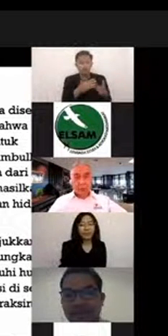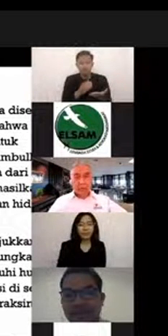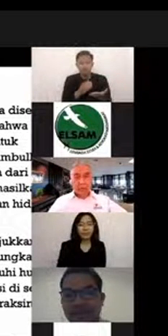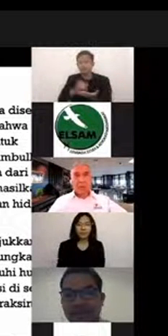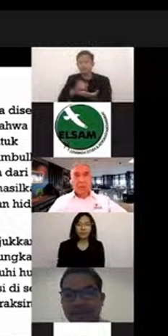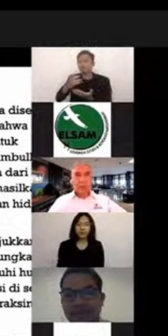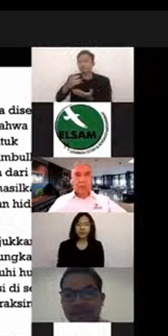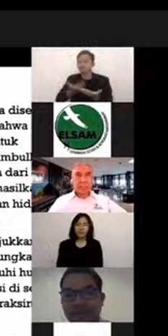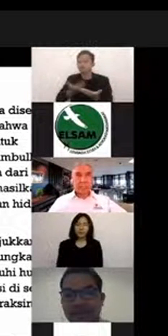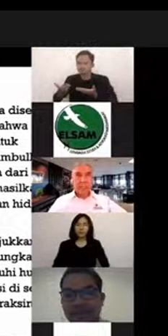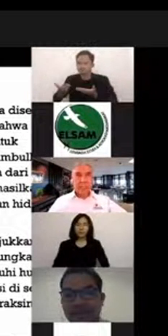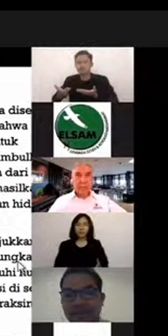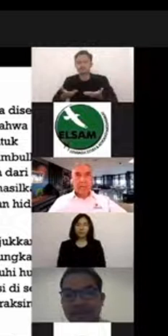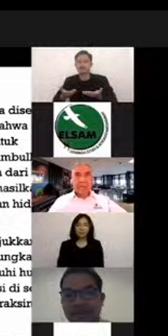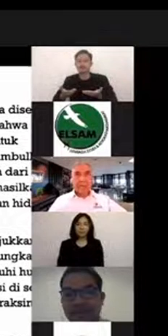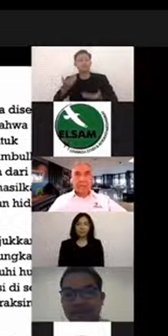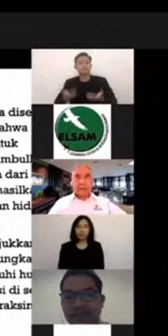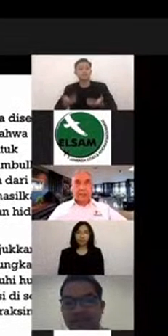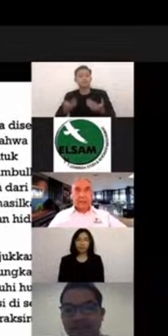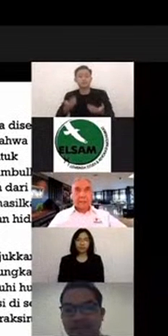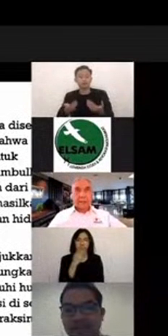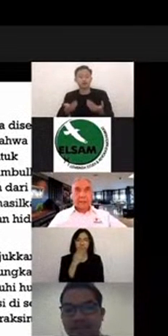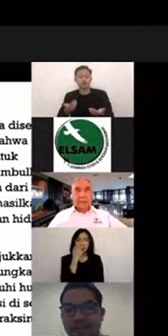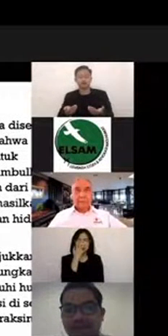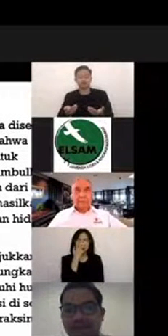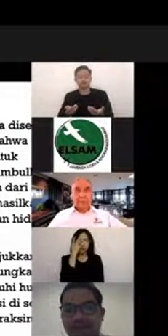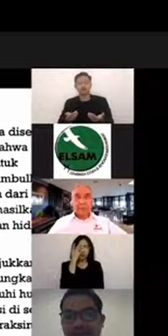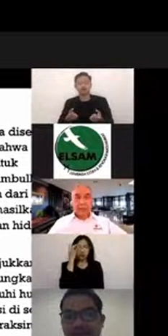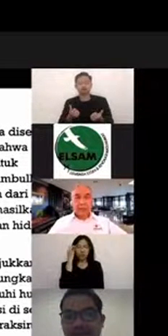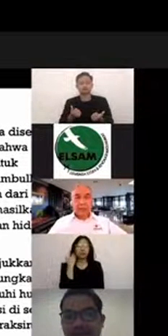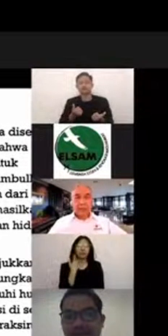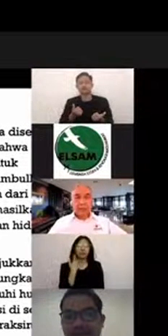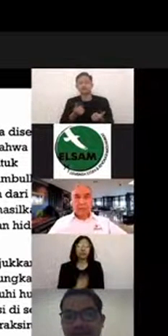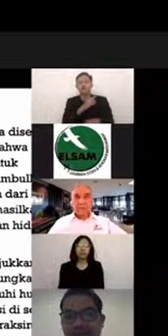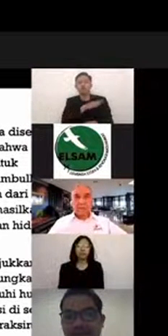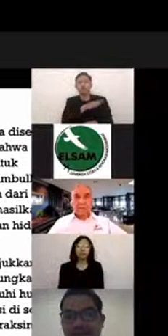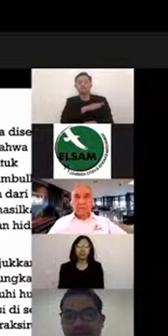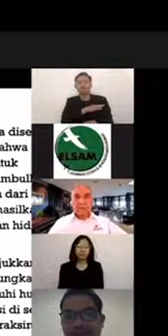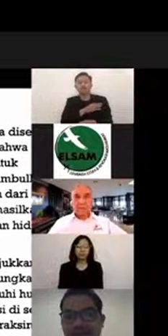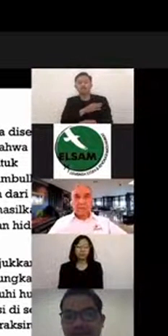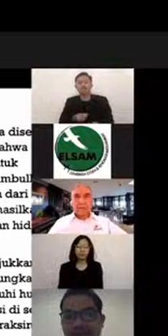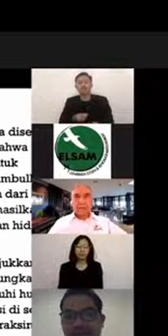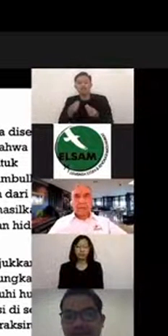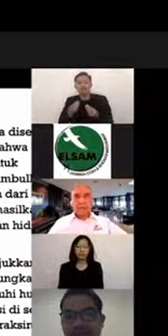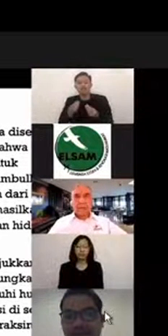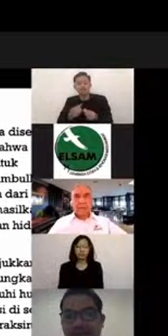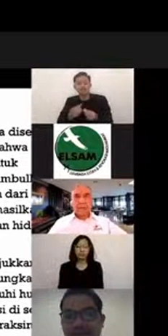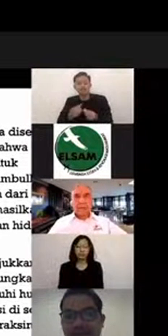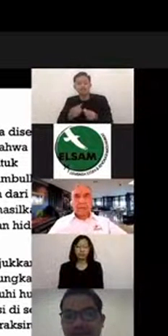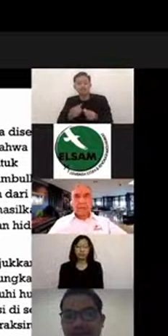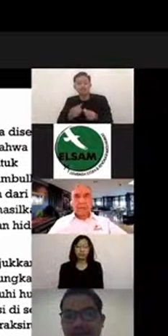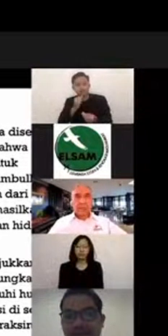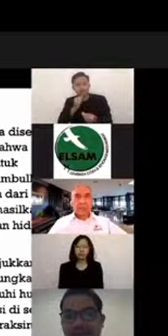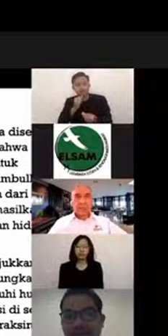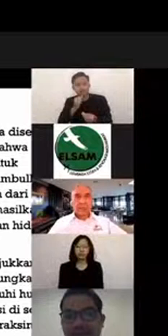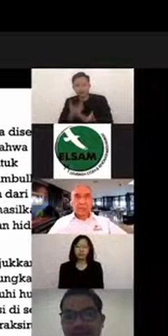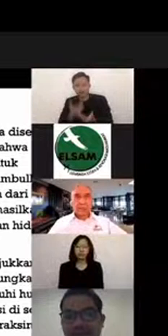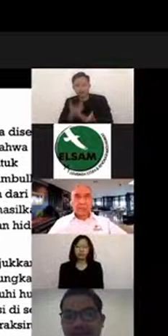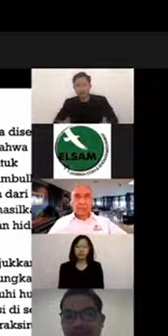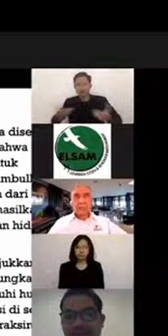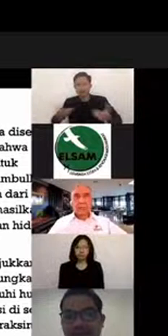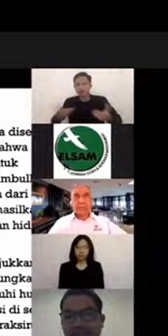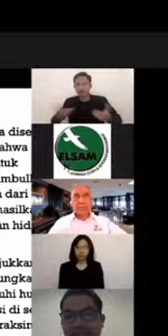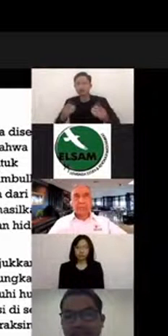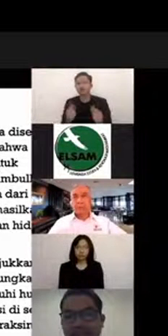produk ataupun jasa yang eh bisa memberikan manfaat kepada lingkungan hidup